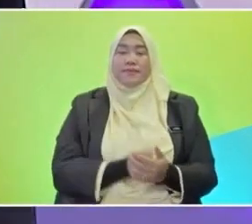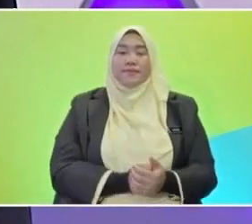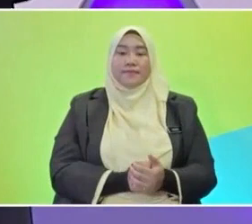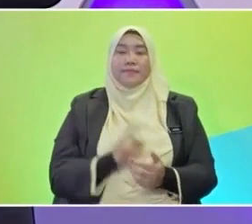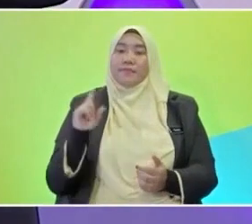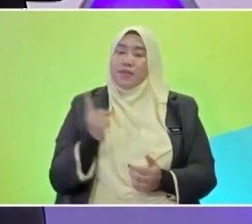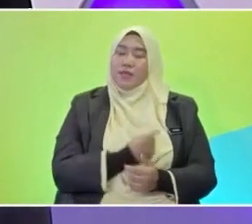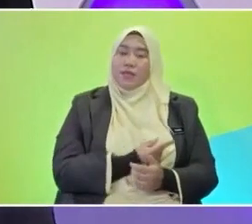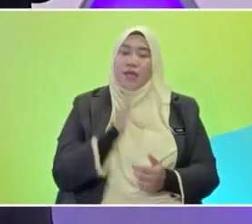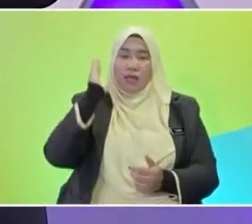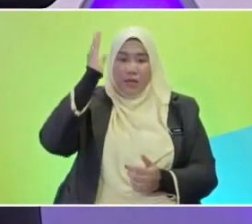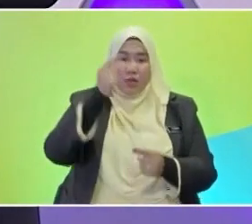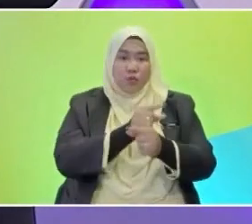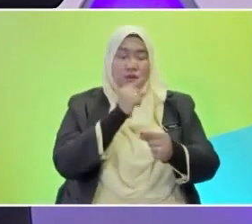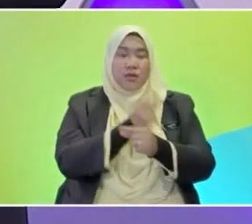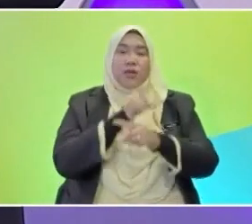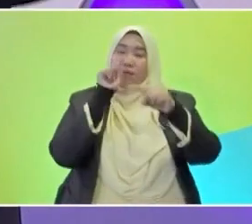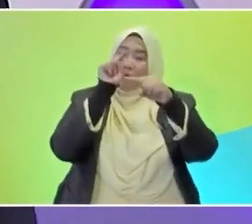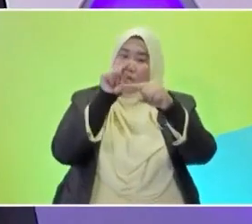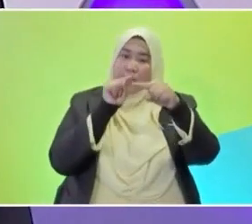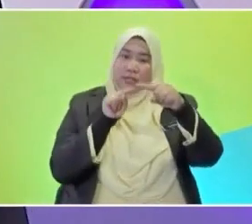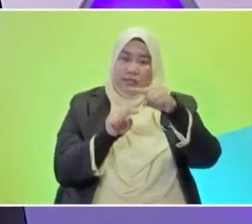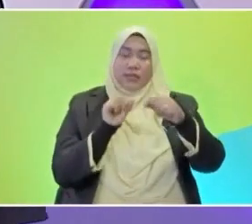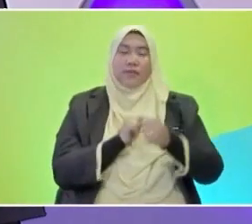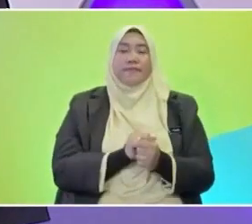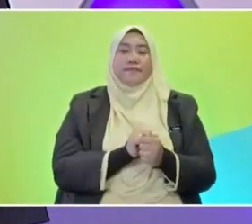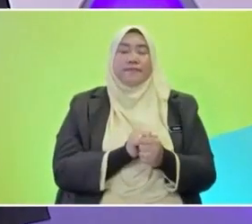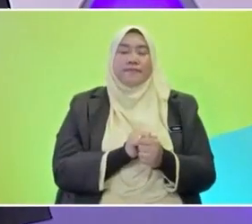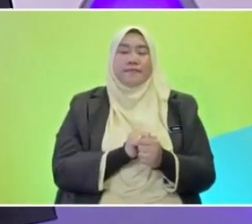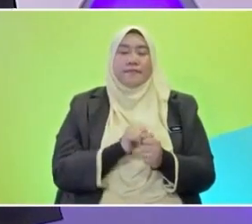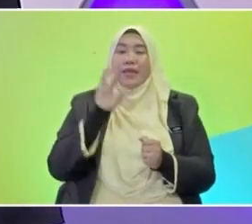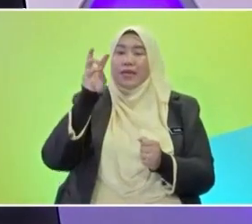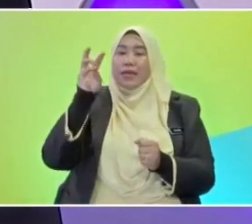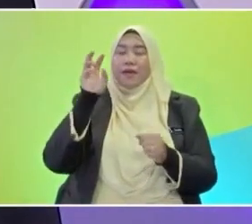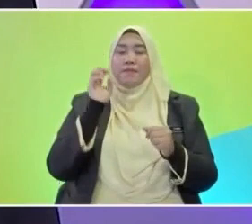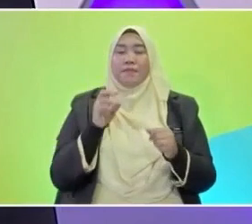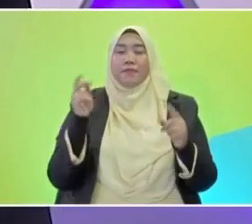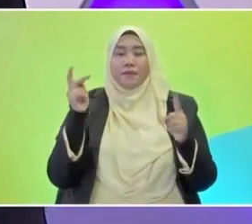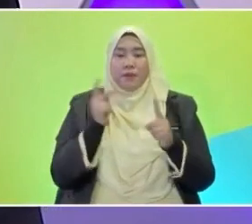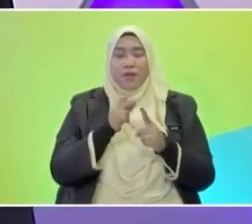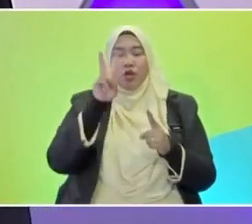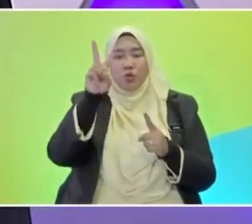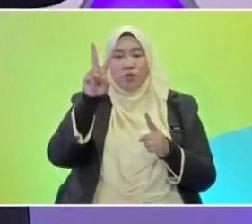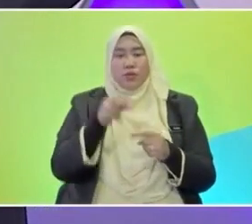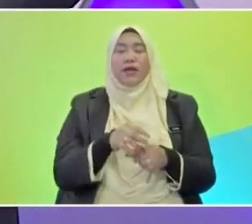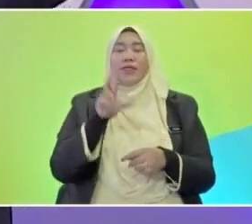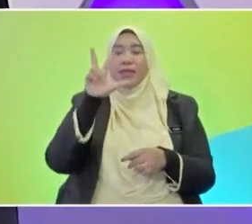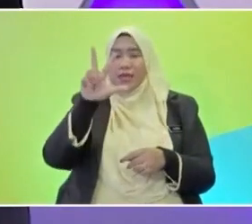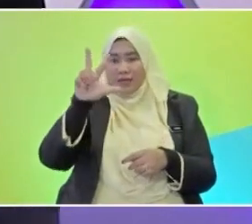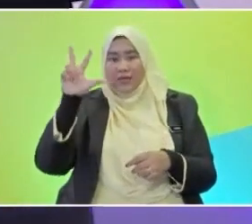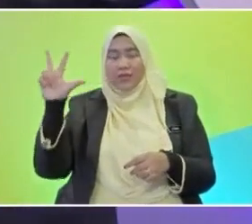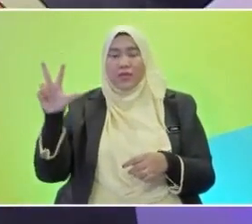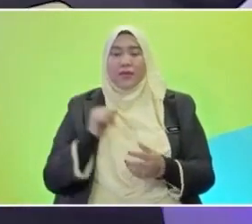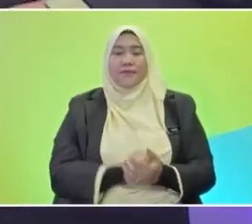menggunakan operasi bahagia juga yaitu detail bagikan 6 tadi kepada dua bekas tiga tiga baik